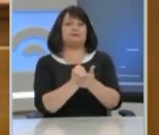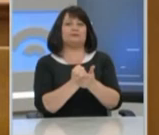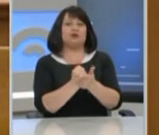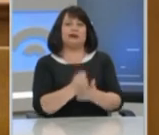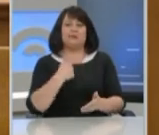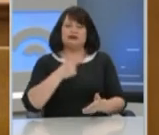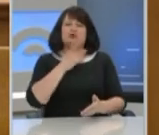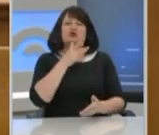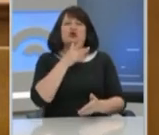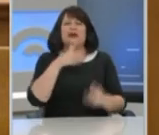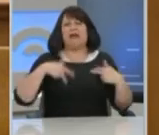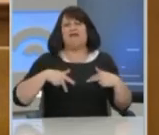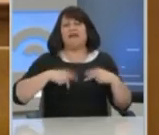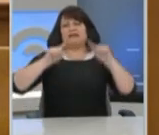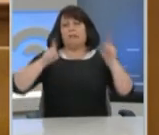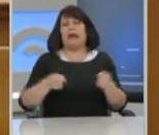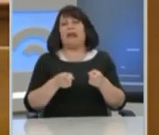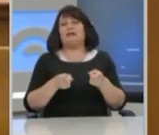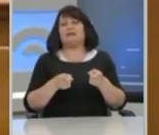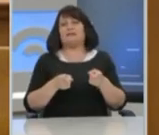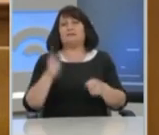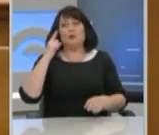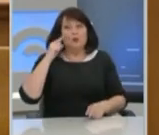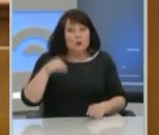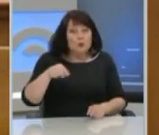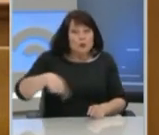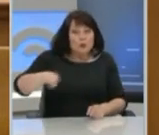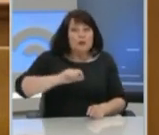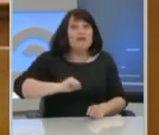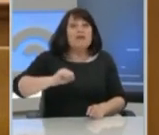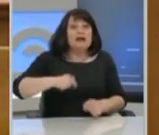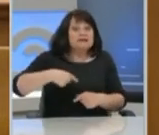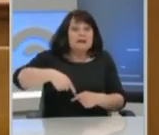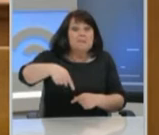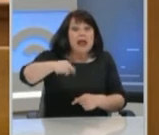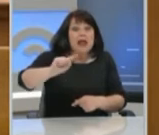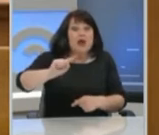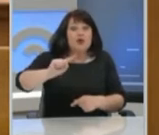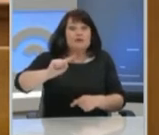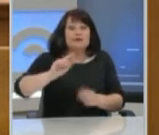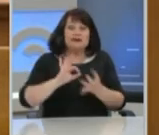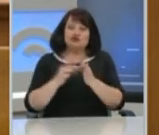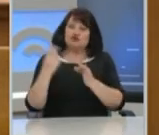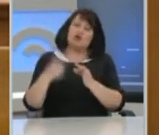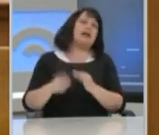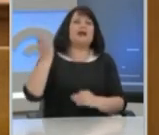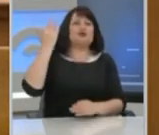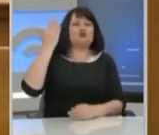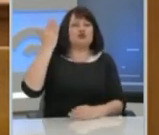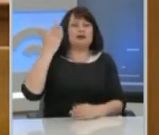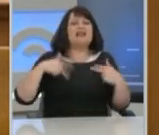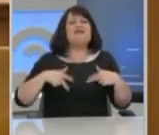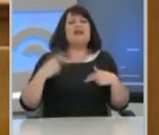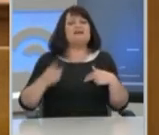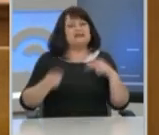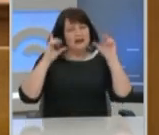παρένθεσης, μάλλον φοβάστε, γιατί δεν ξέρετε τι ξημερώνει. Γιατί η ιστορία σας στα χρόνια των κυβερνήσεών